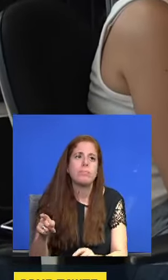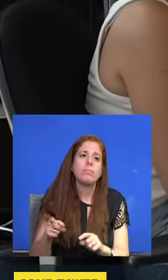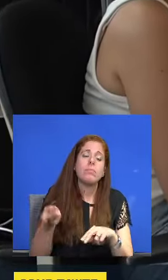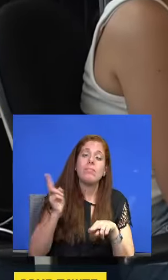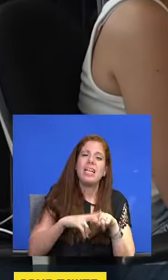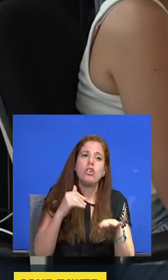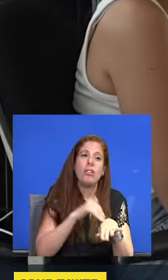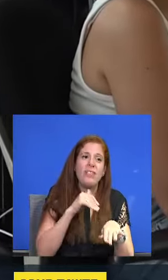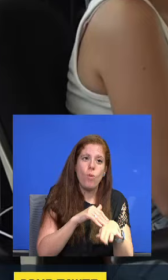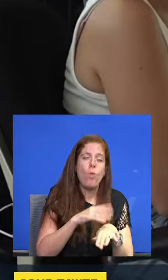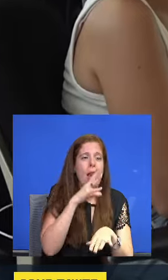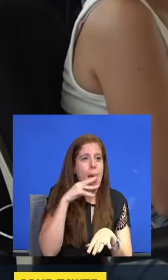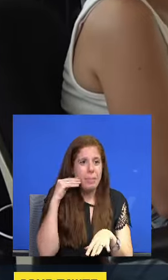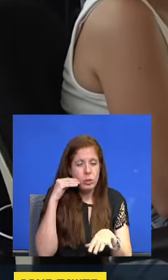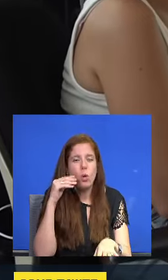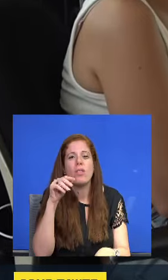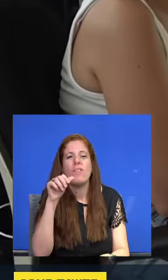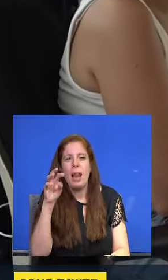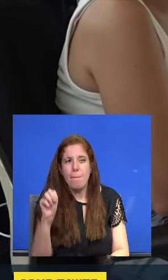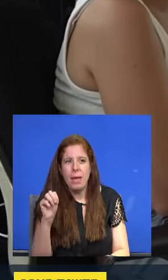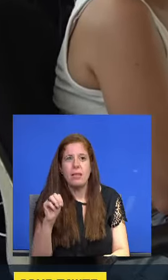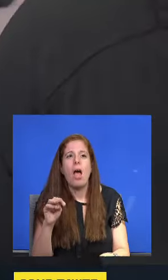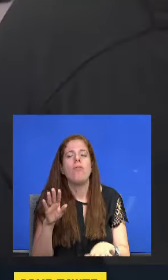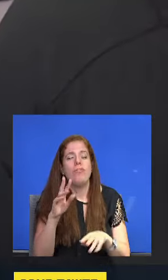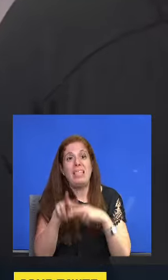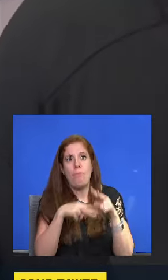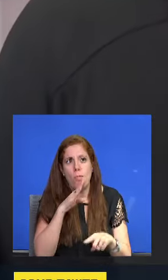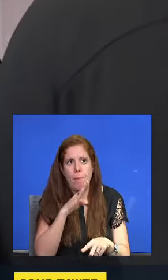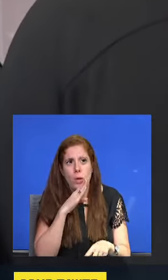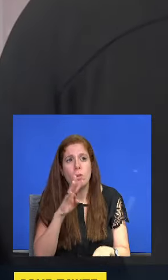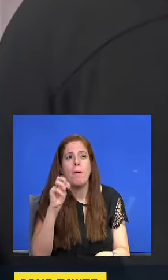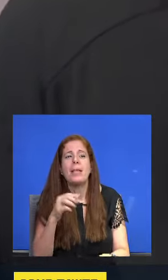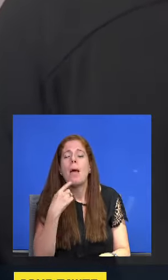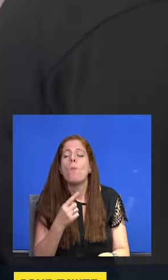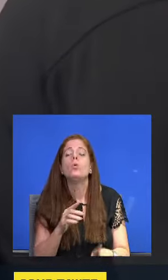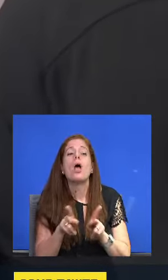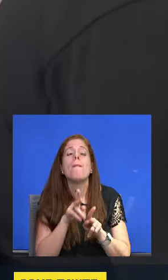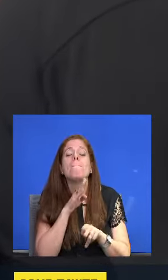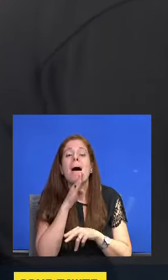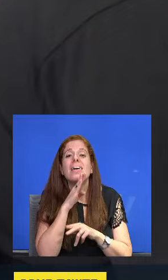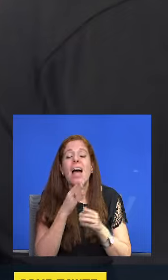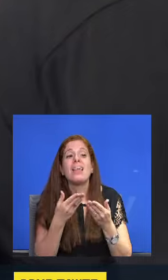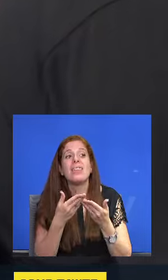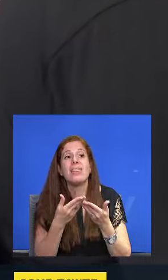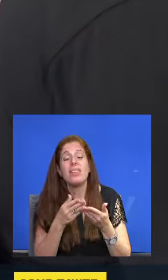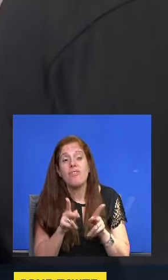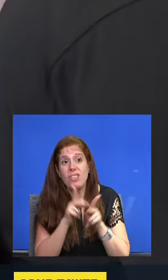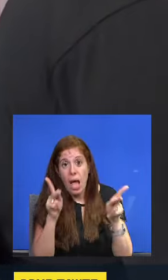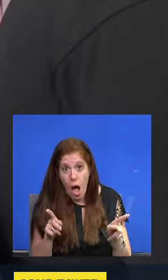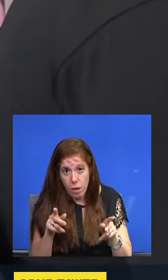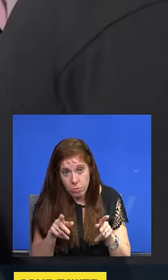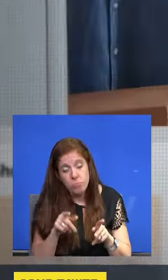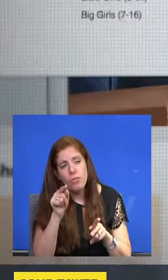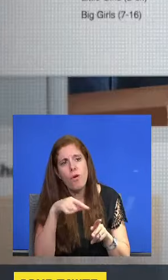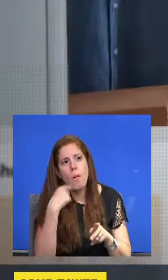שדיווחו לאמזון ולמטה ואלפי הפרצות נסגרו. באמת המסור כי הבעיה נפתרה בעדכון תוכנה שפורסם באוגוסט, וכי הם קוראים למפתחים